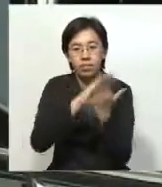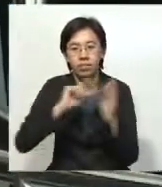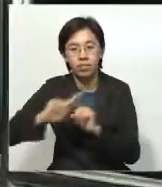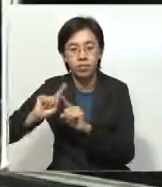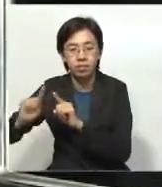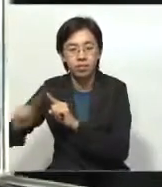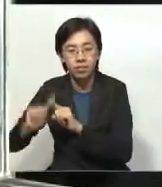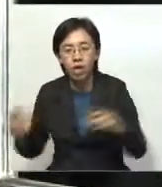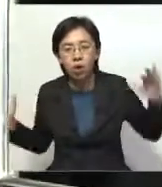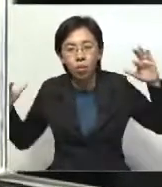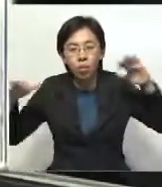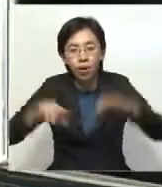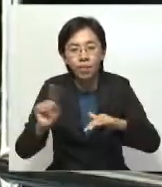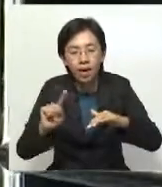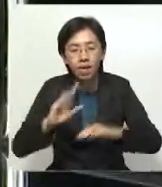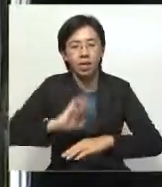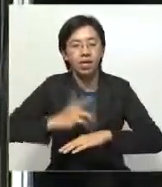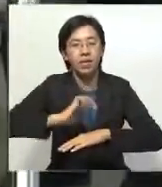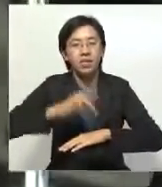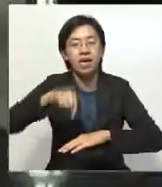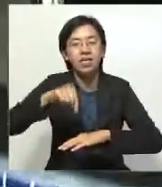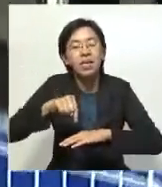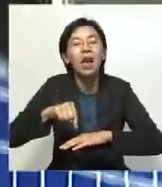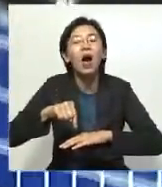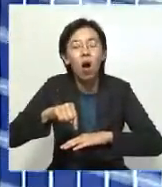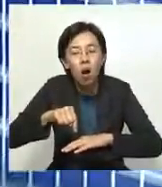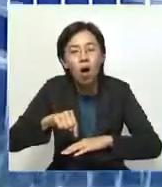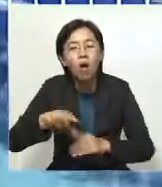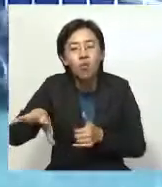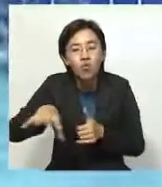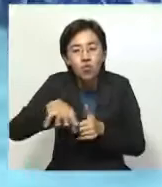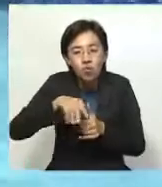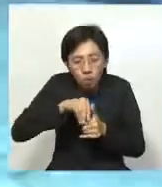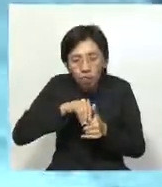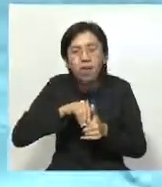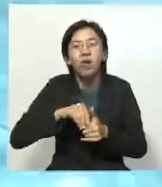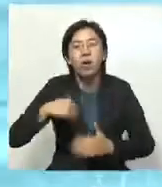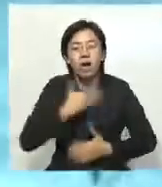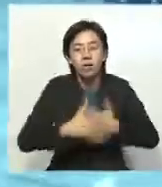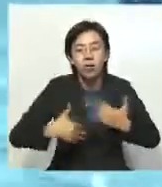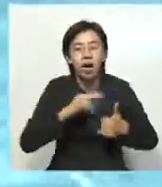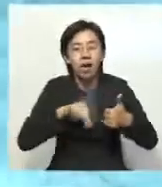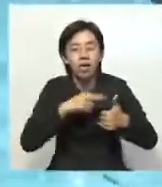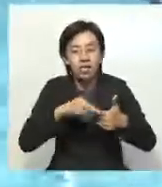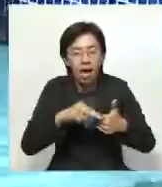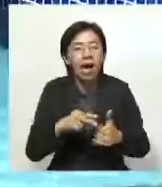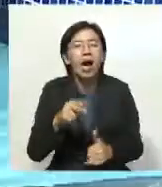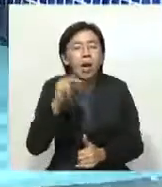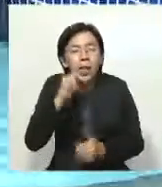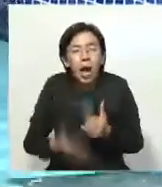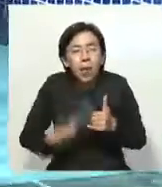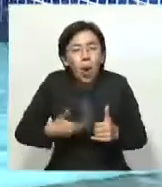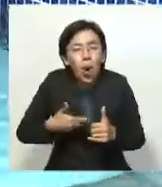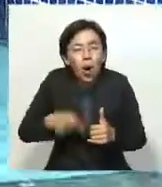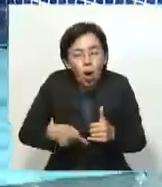าติด้วยการนำทรัพยากรธรรมชาติในพื้นที่มาเสริมการรักษาด้วยระบบทาราบำบัดด้วยน้ำแร่อุ่นตอบสน